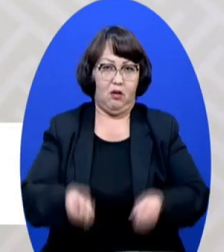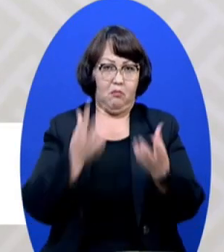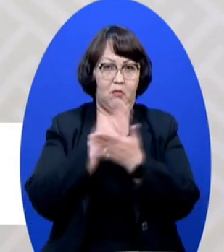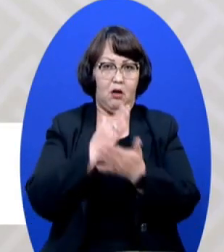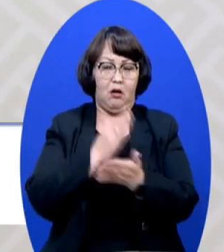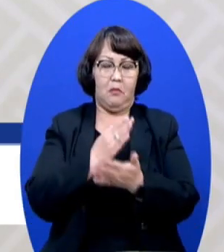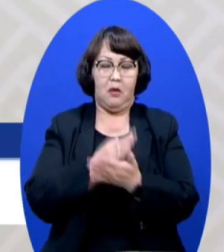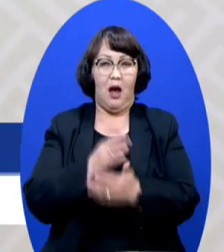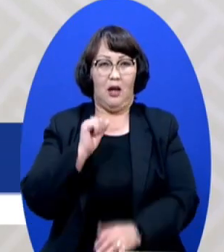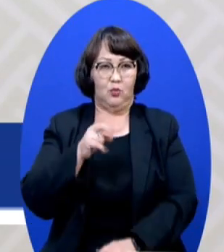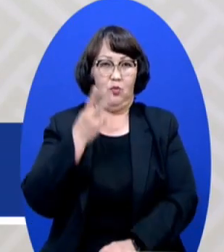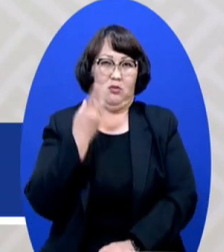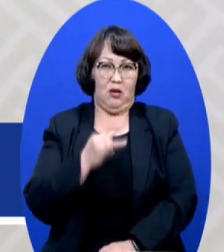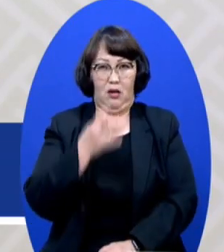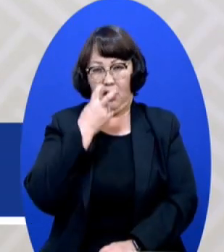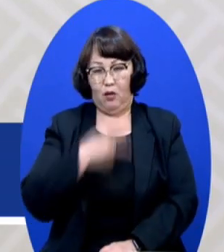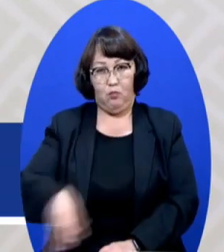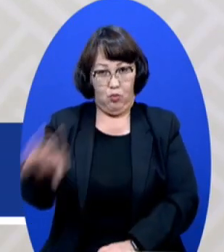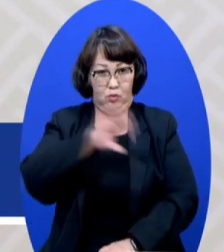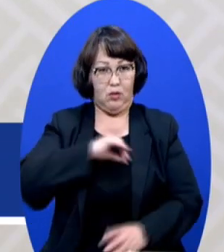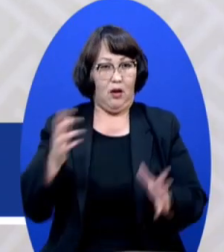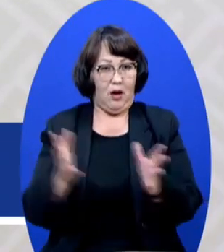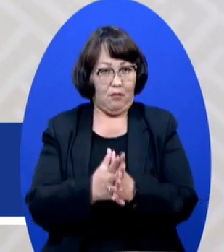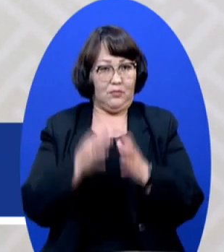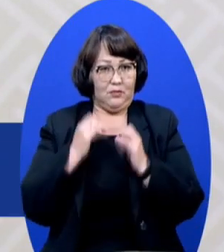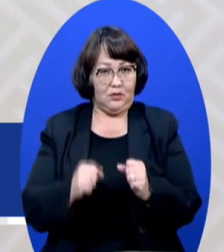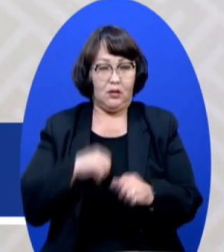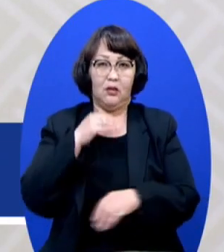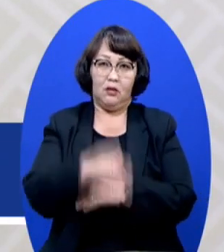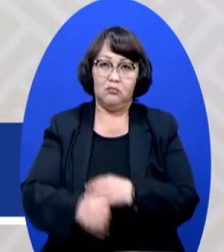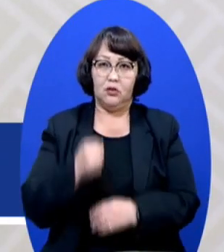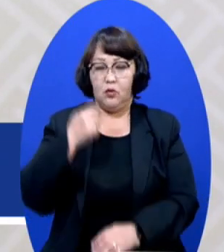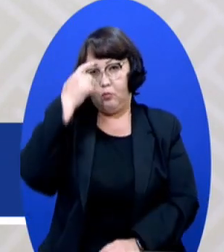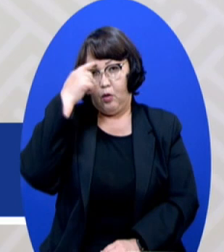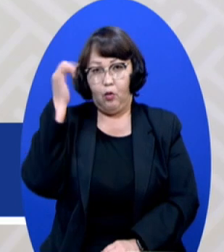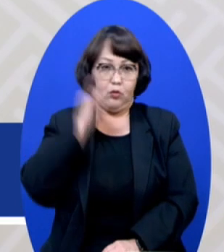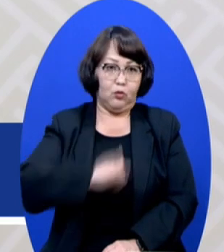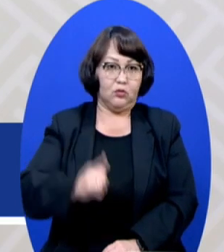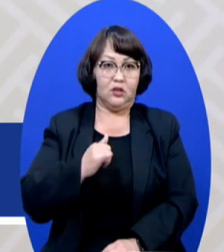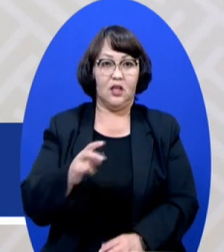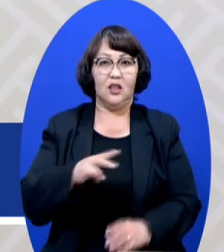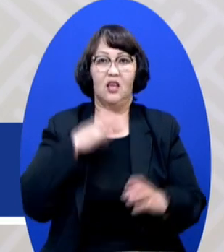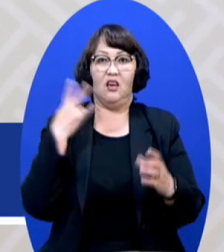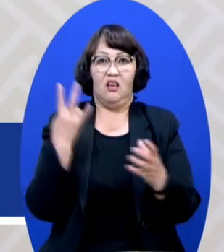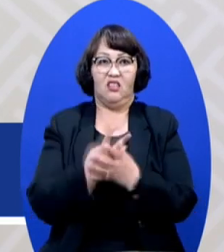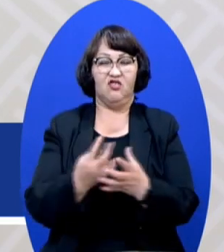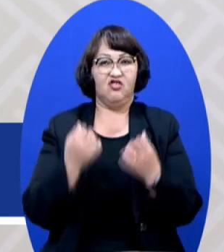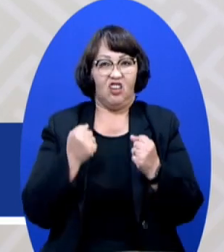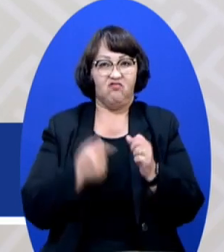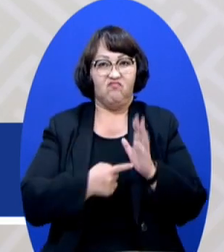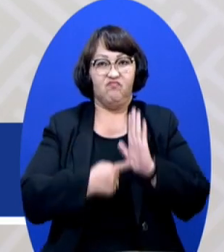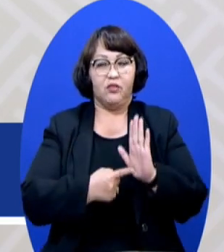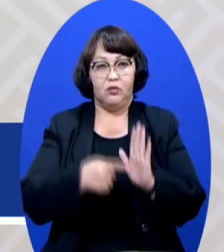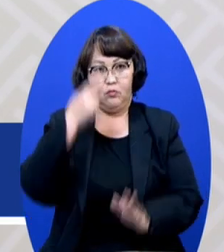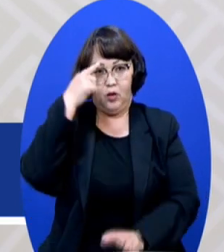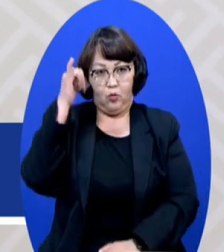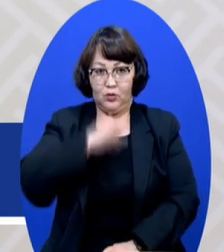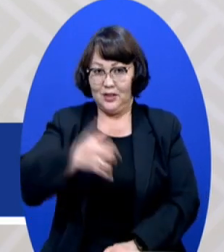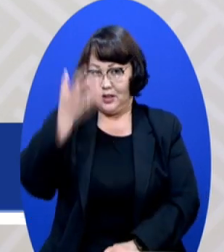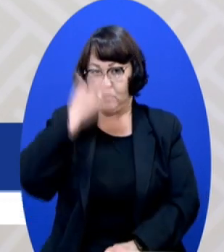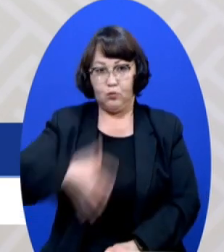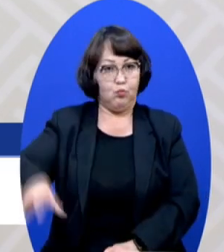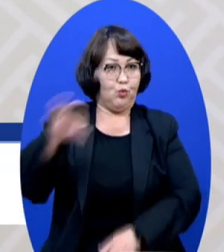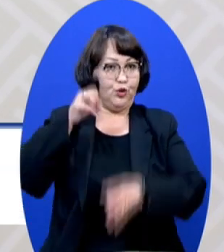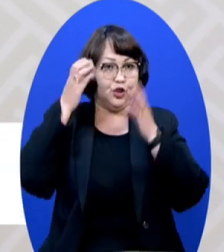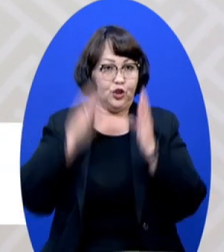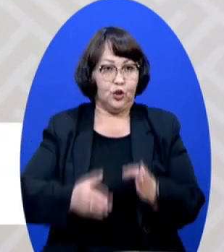Эрсдэлд нөхцөл байдлыг бид зөвхөн хамтын хүчээр даван туулж чадна. Монгол улс нэгдлийг харуулж чадлаа. Монгол улсын засгийн газрын бүхэл шийдвэр